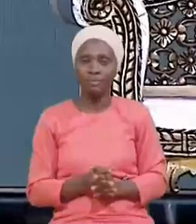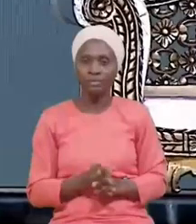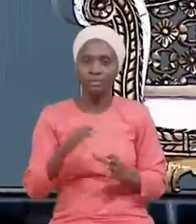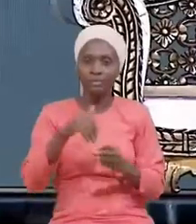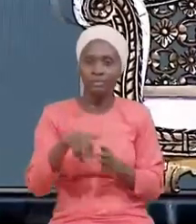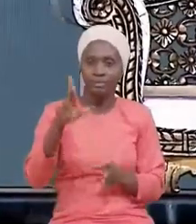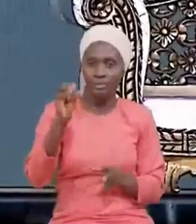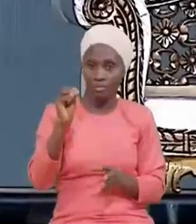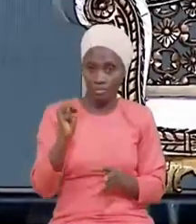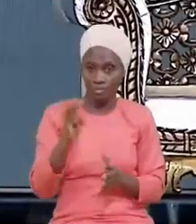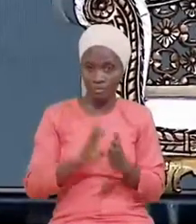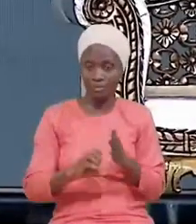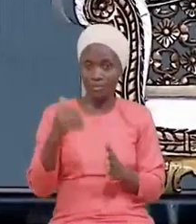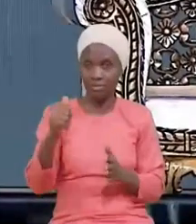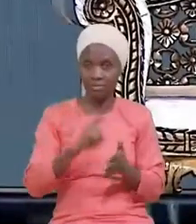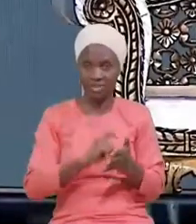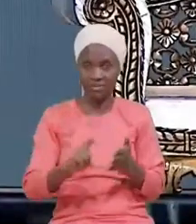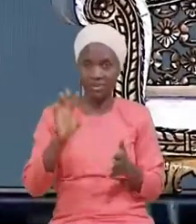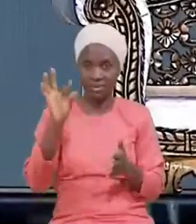En Romains 10, verset 9.